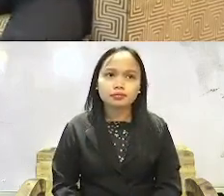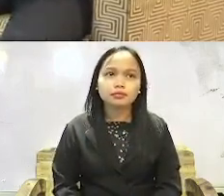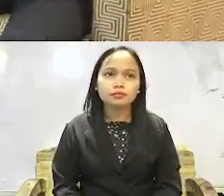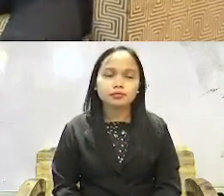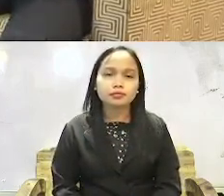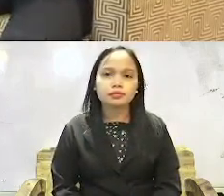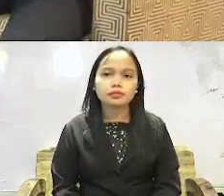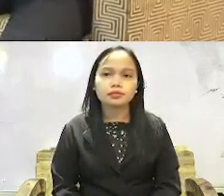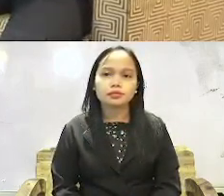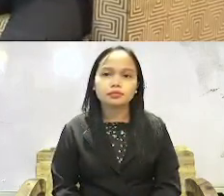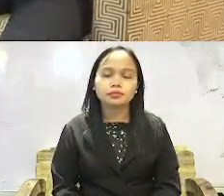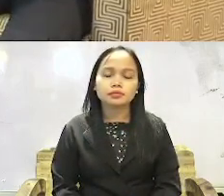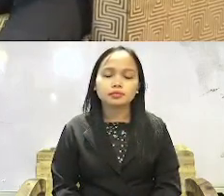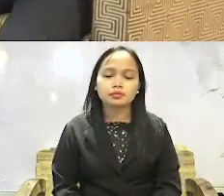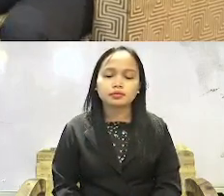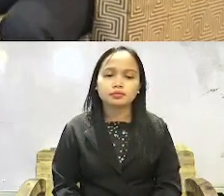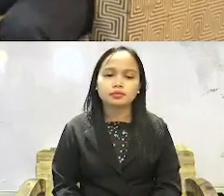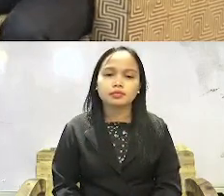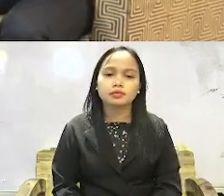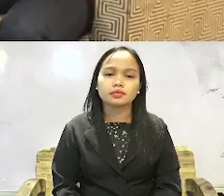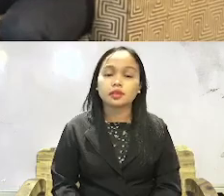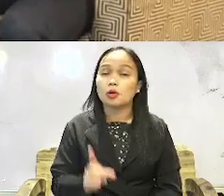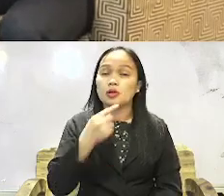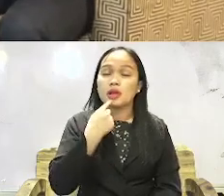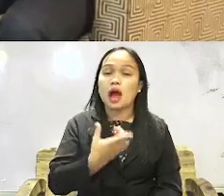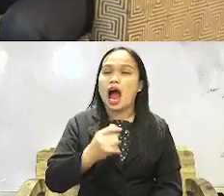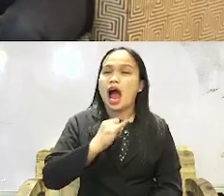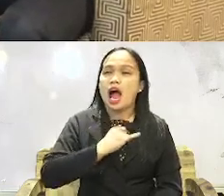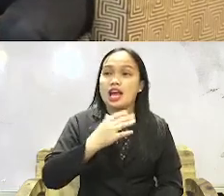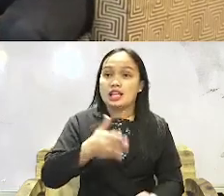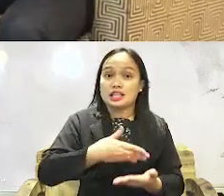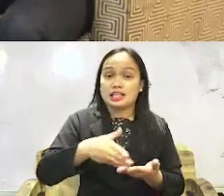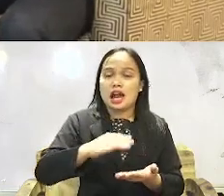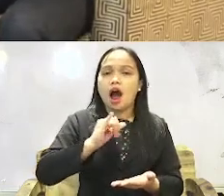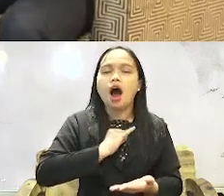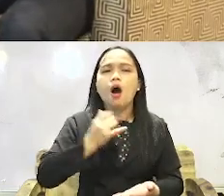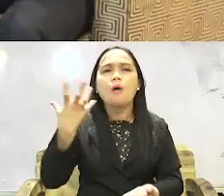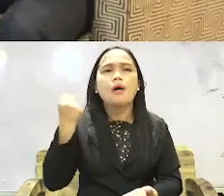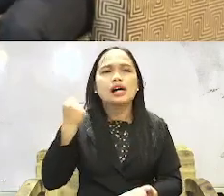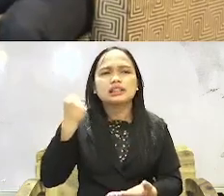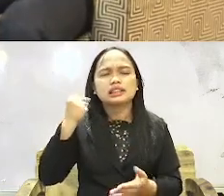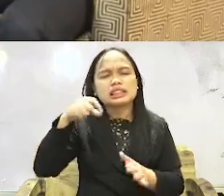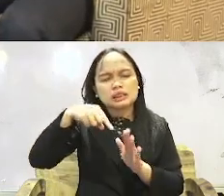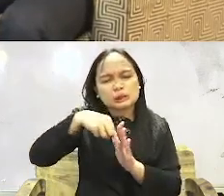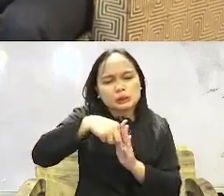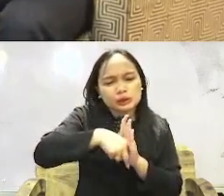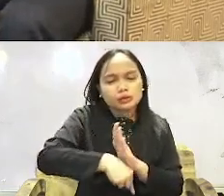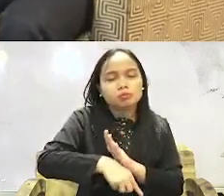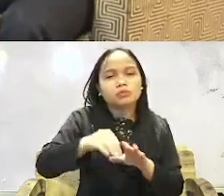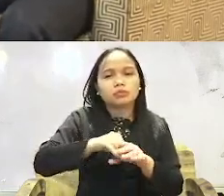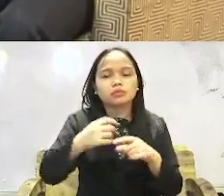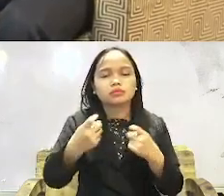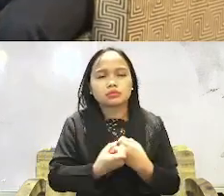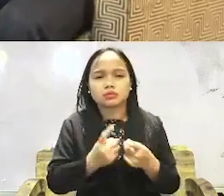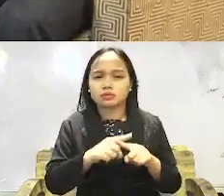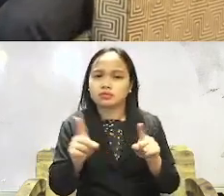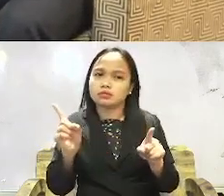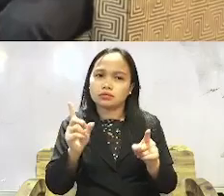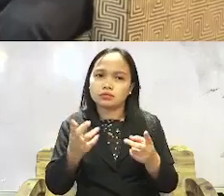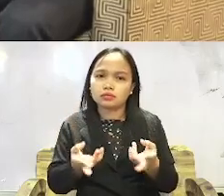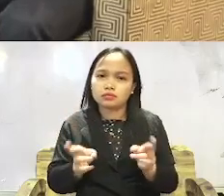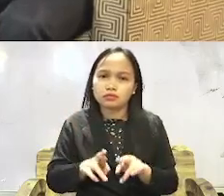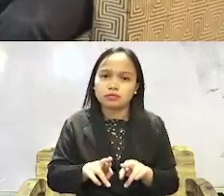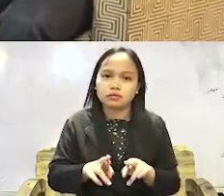stanza says, I was sinking deep in sin. Di ba? Pero anong resulta nun?